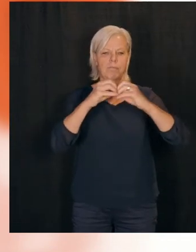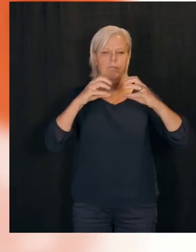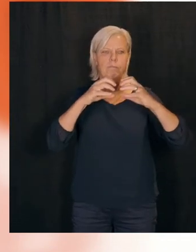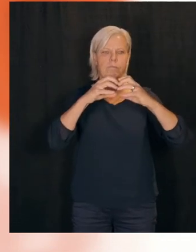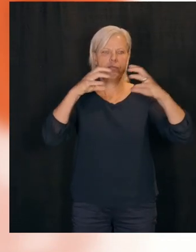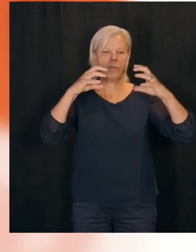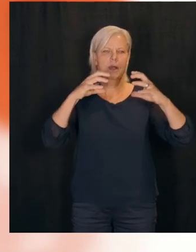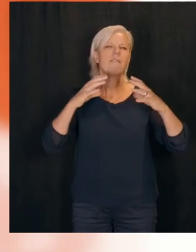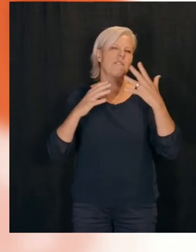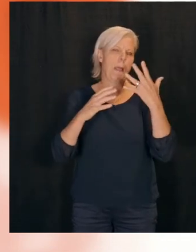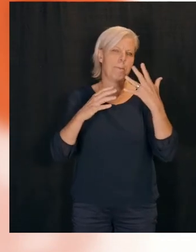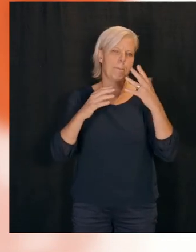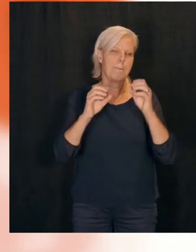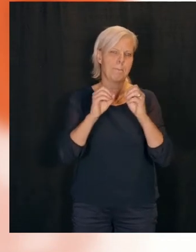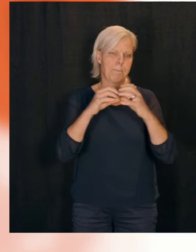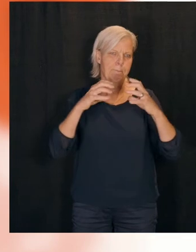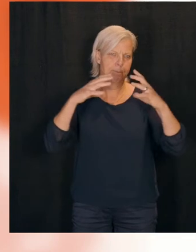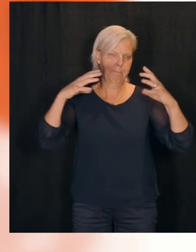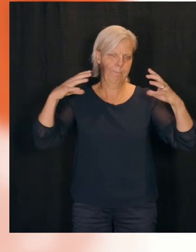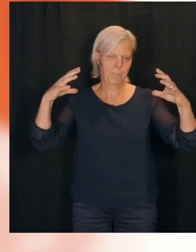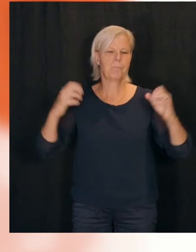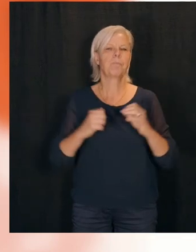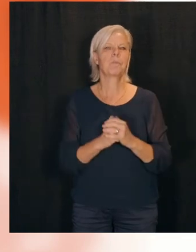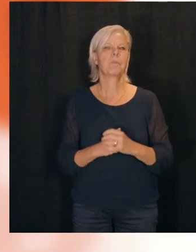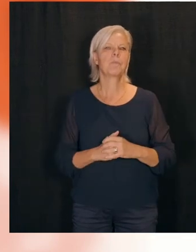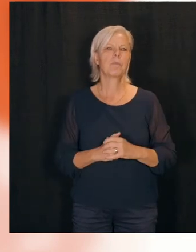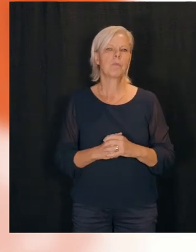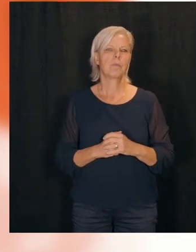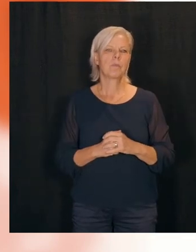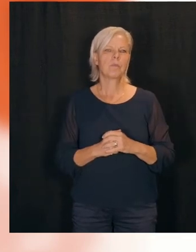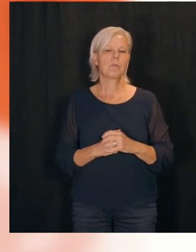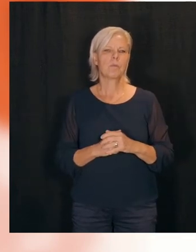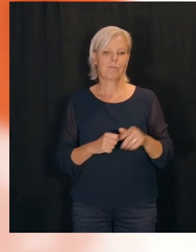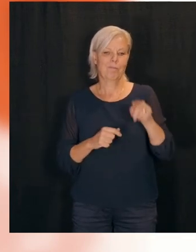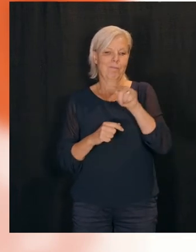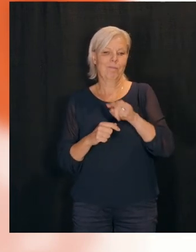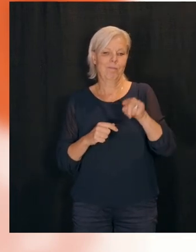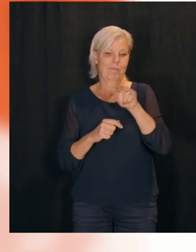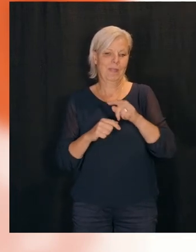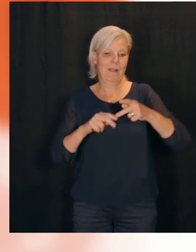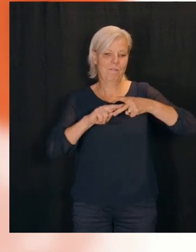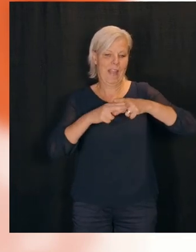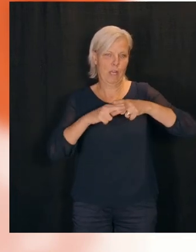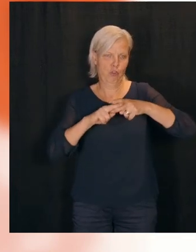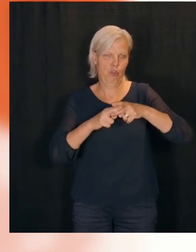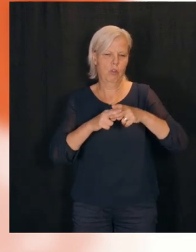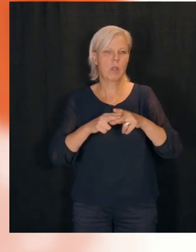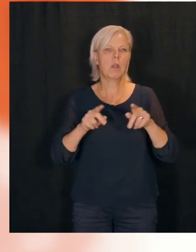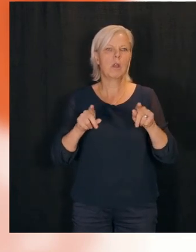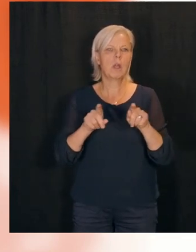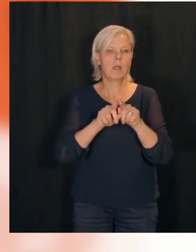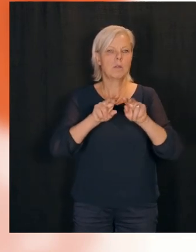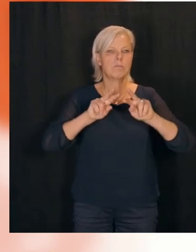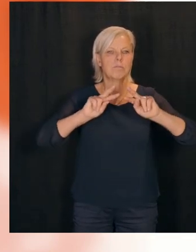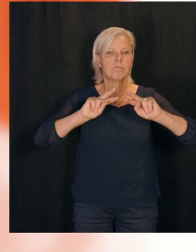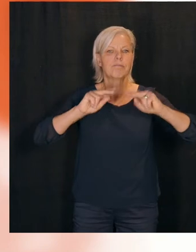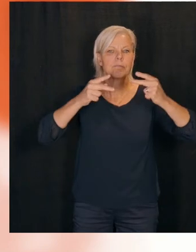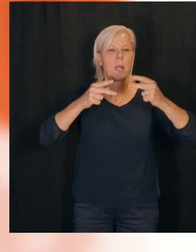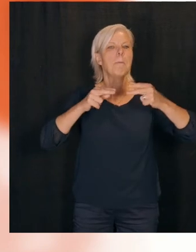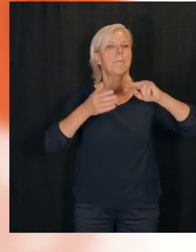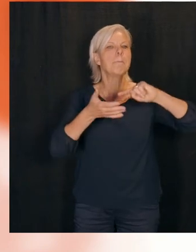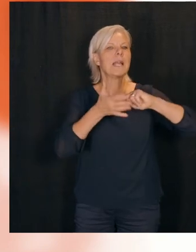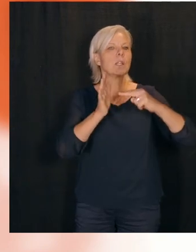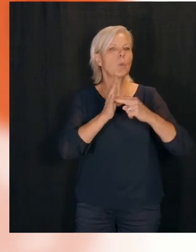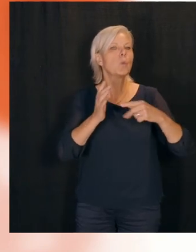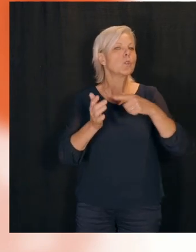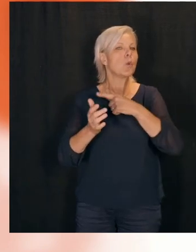fem bubblor sammanlagt. Men de här verktygen är ju en del av nästa bubbla. De metoder som jag